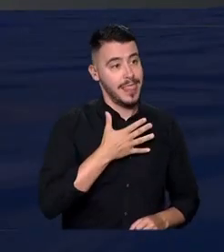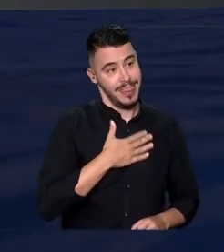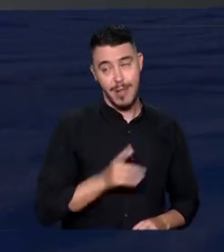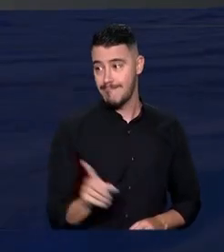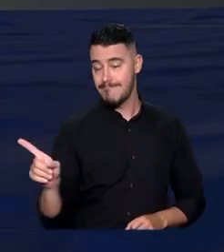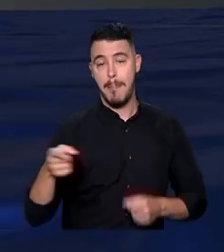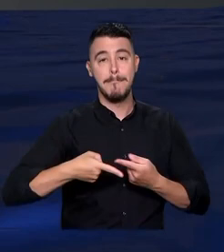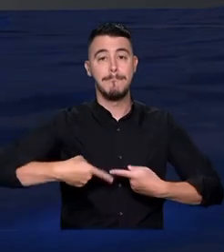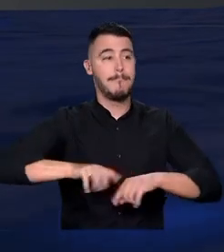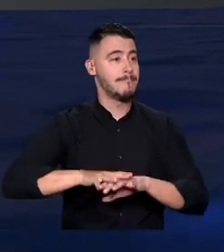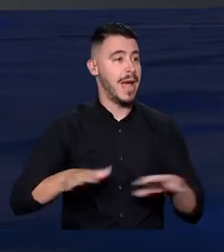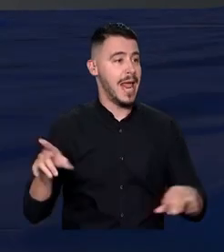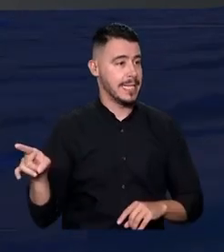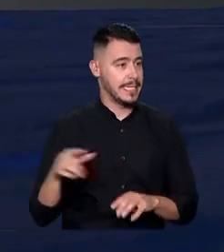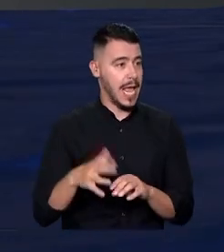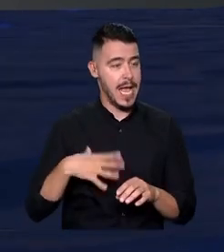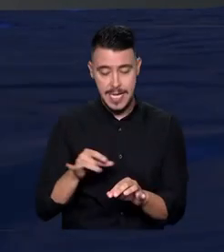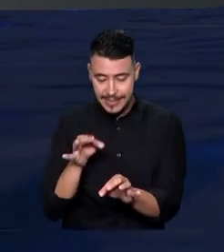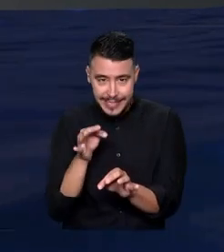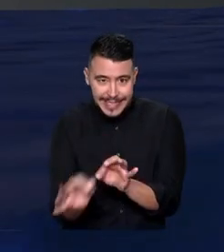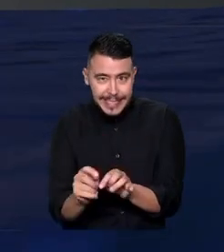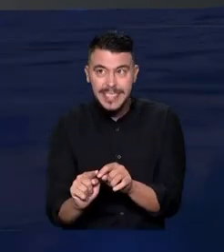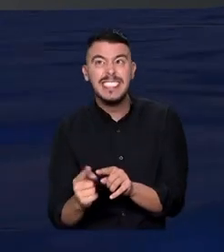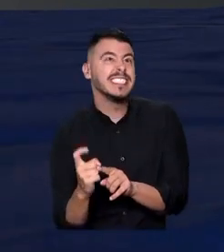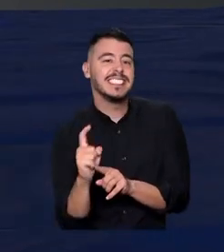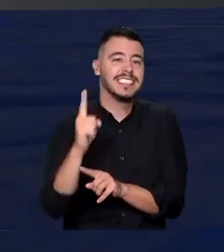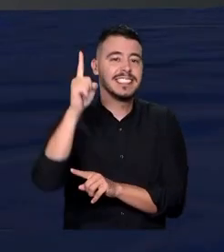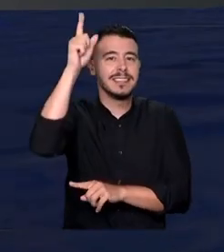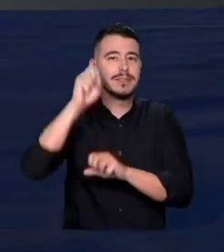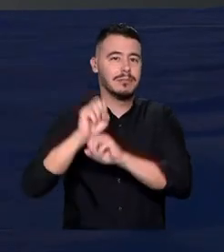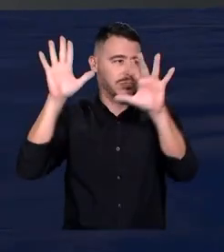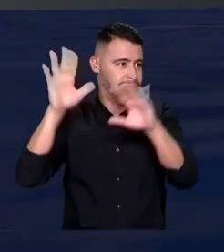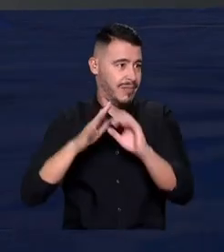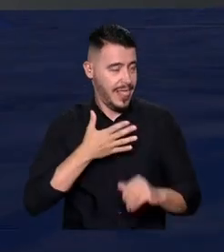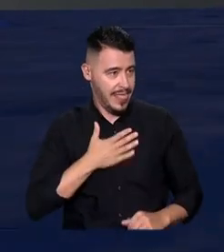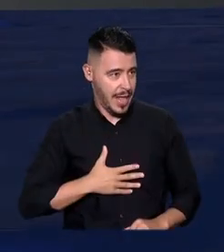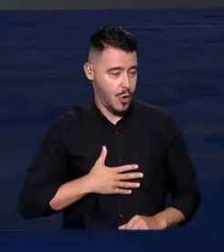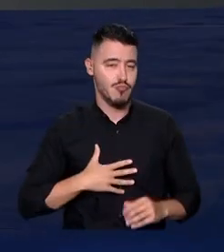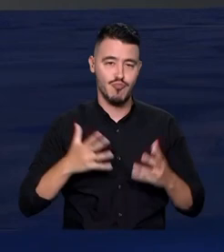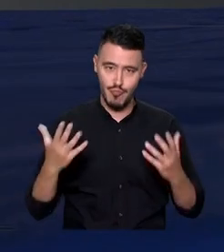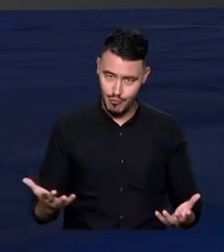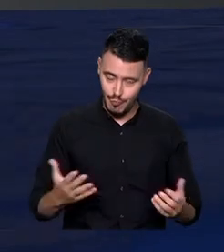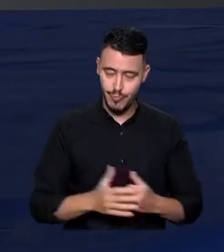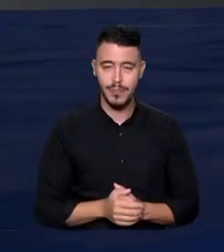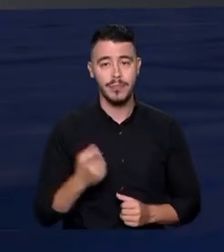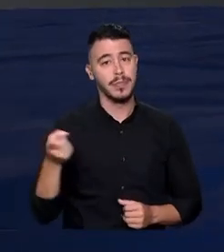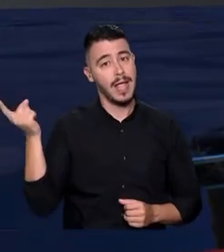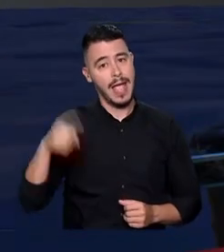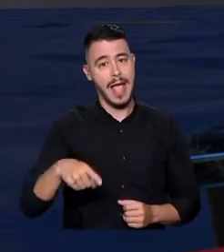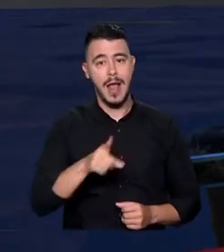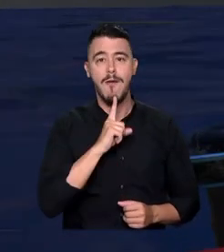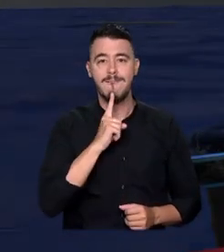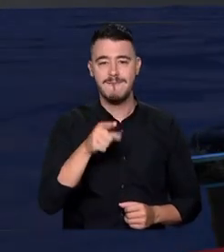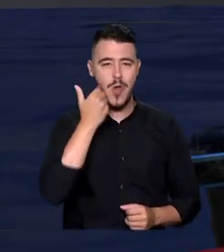να πετάξουν τις γουρούνες. Έτσι λοιπόν έρχεται ένα σκάφος, ένα